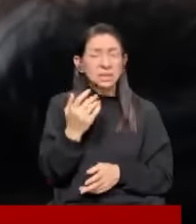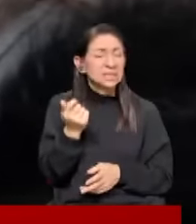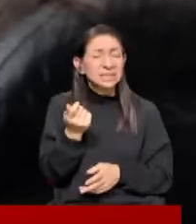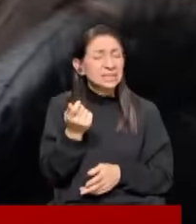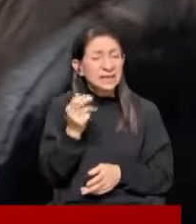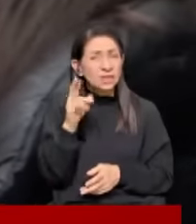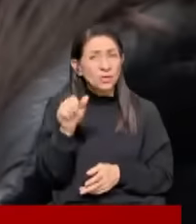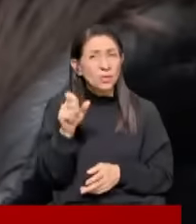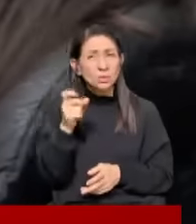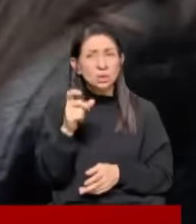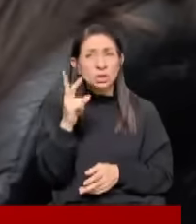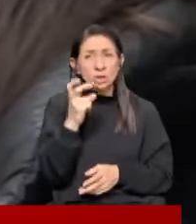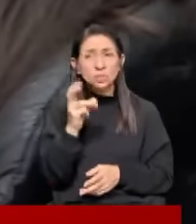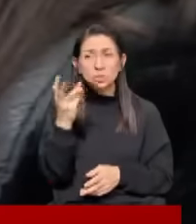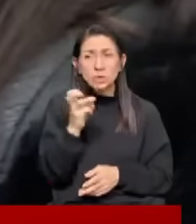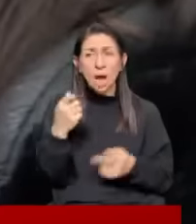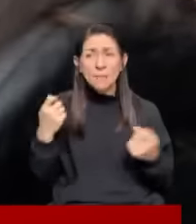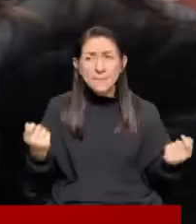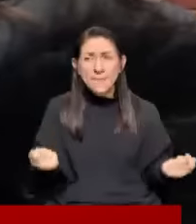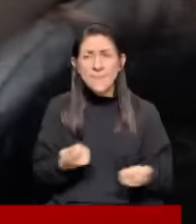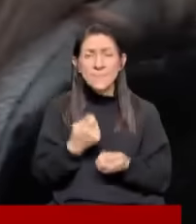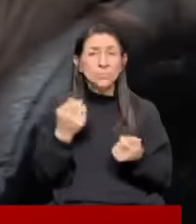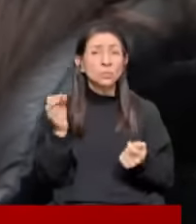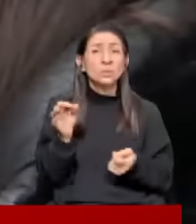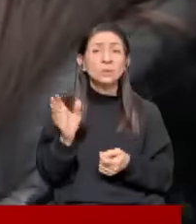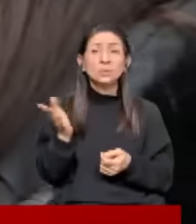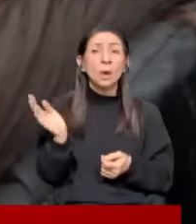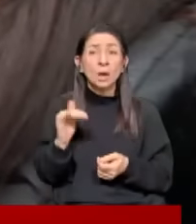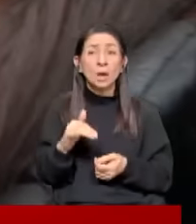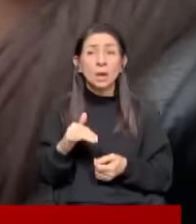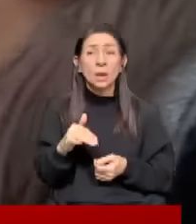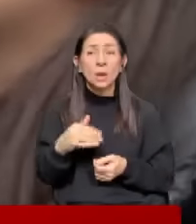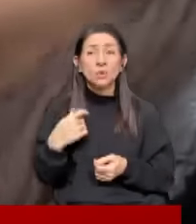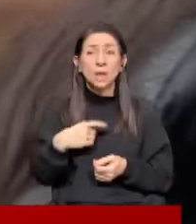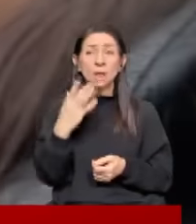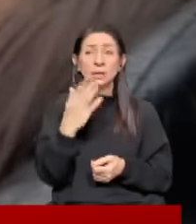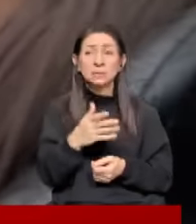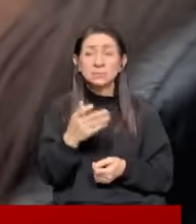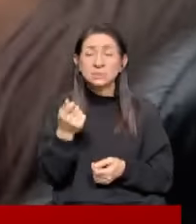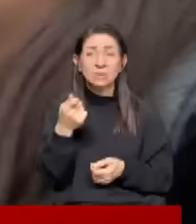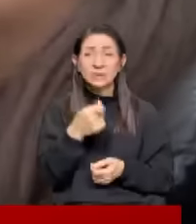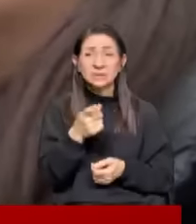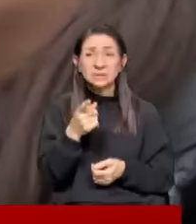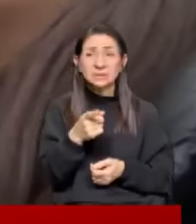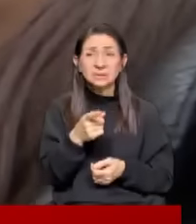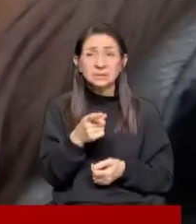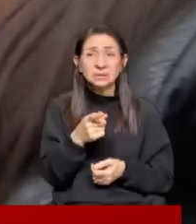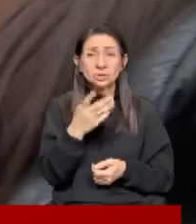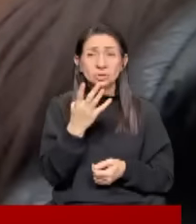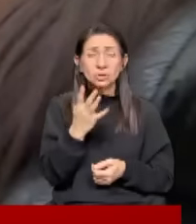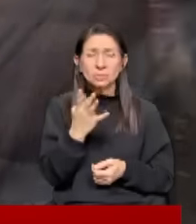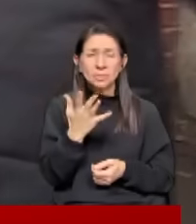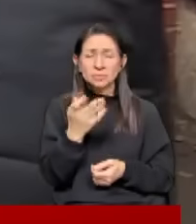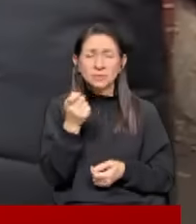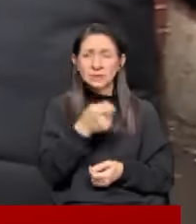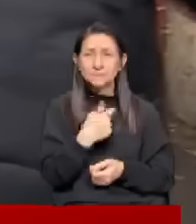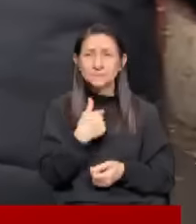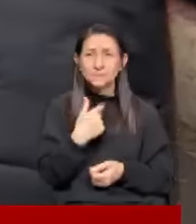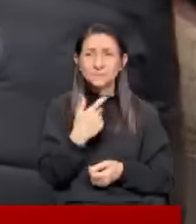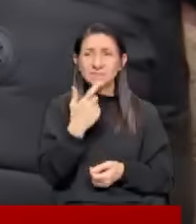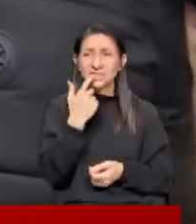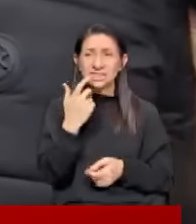uğraştınız randevu bulmak için? 2-3 ay uğraştım. Mümkün. Sonra özele gittim. Ne kadar verdiniz? 4-5 bin lira verdim. Dişi